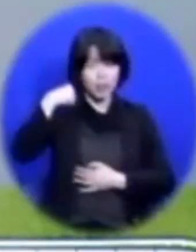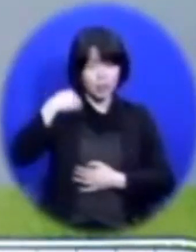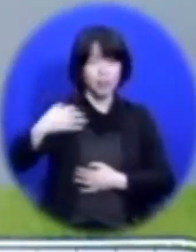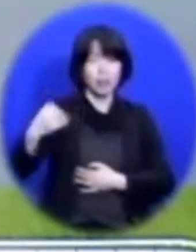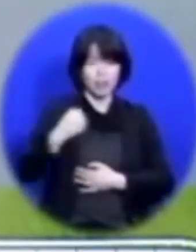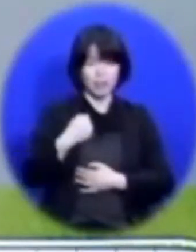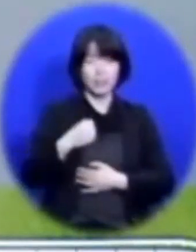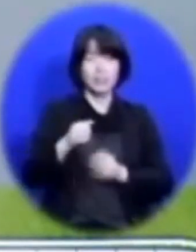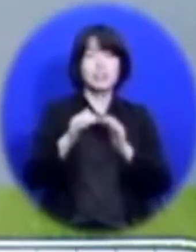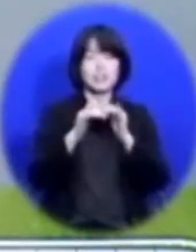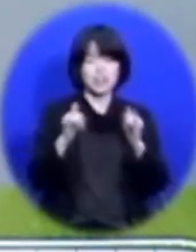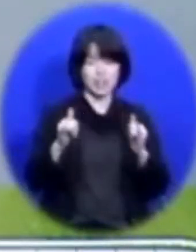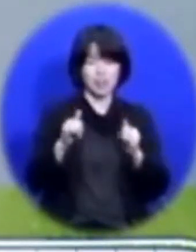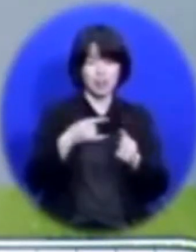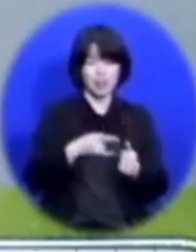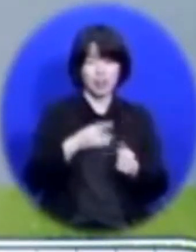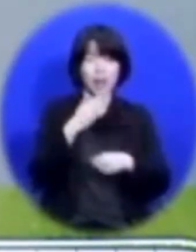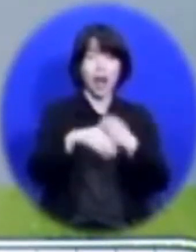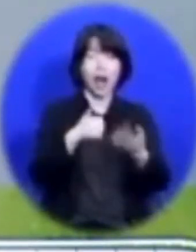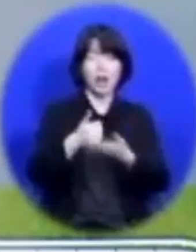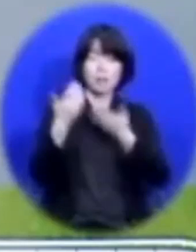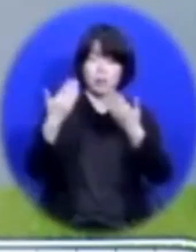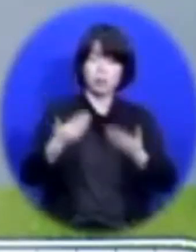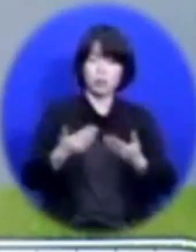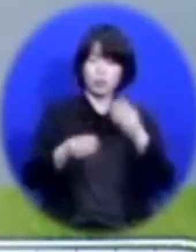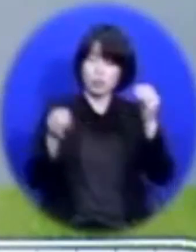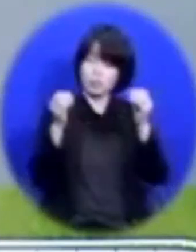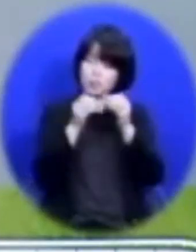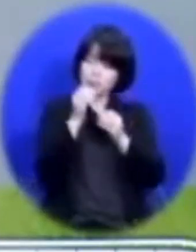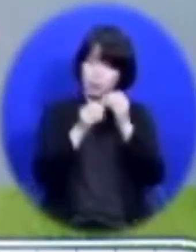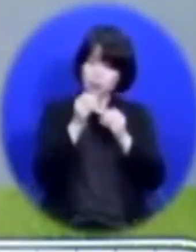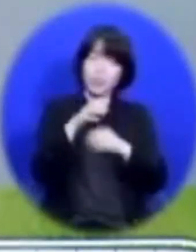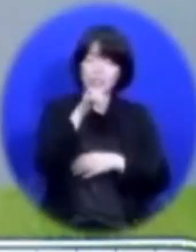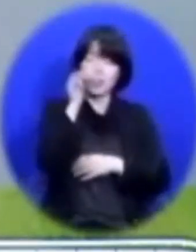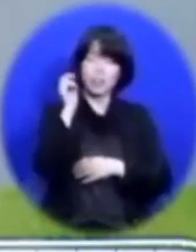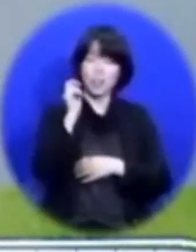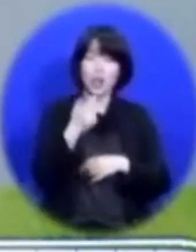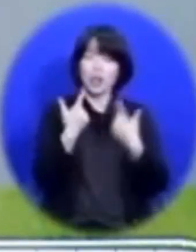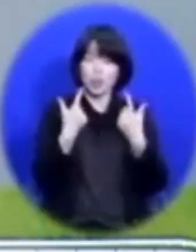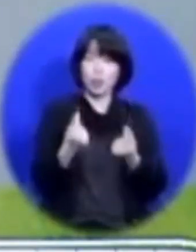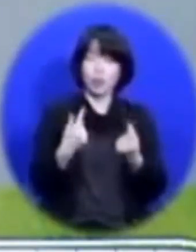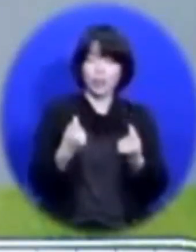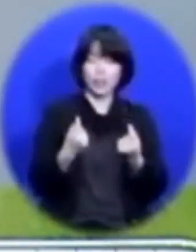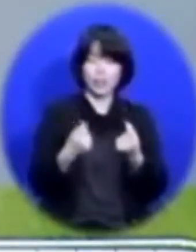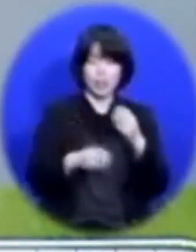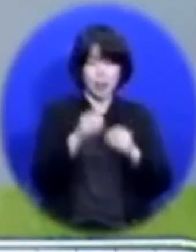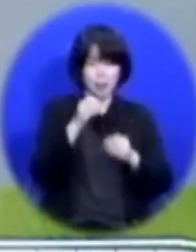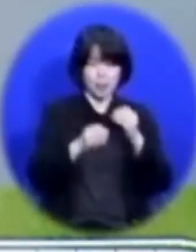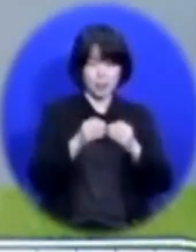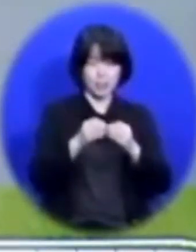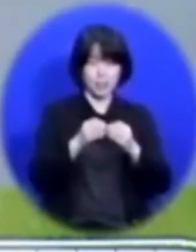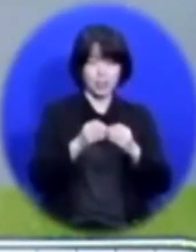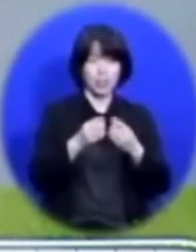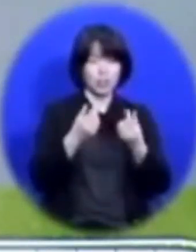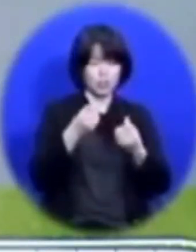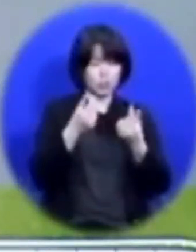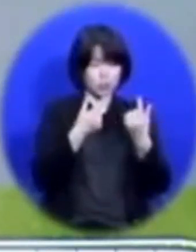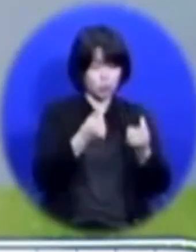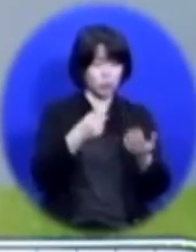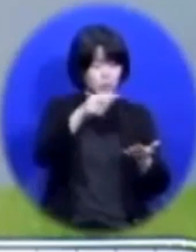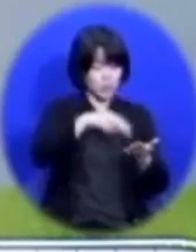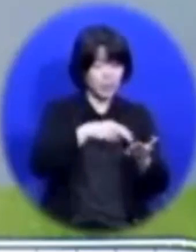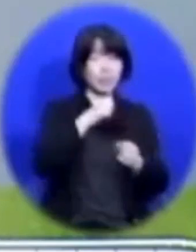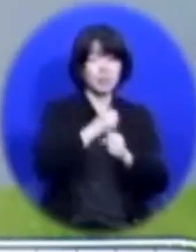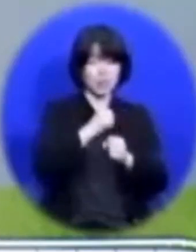하나님이 나를버리셨나?'라고생각하며절망에빠진신자들에게하나님께서주시는메시지가분명히있겠구나"라고깨닫게될것입니다.하나님께서는우리에게 바로그시편을다시한